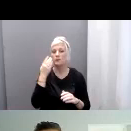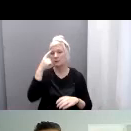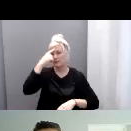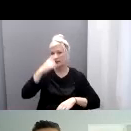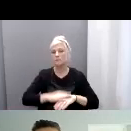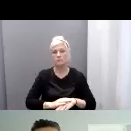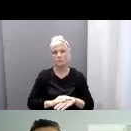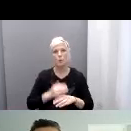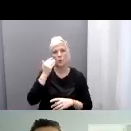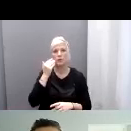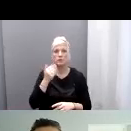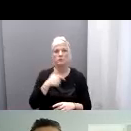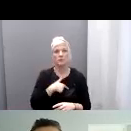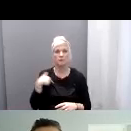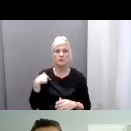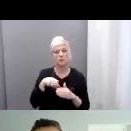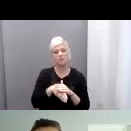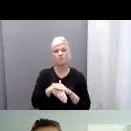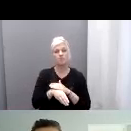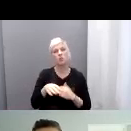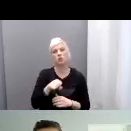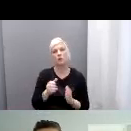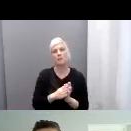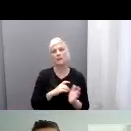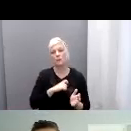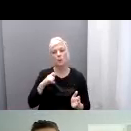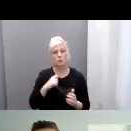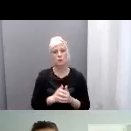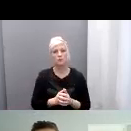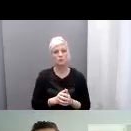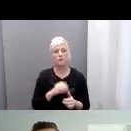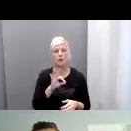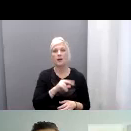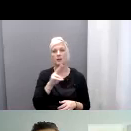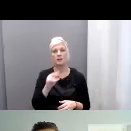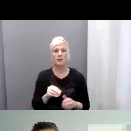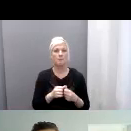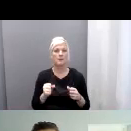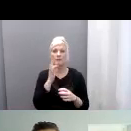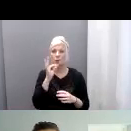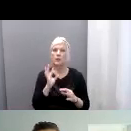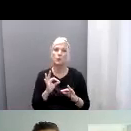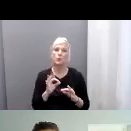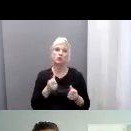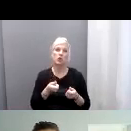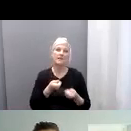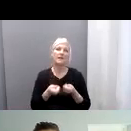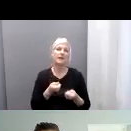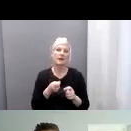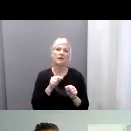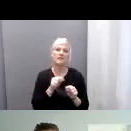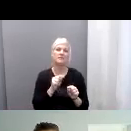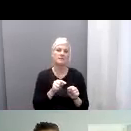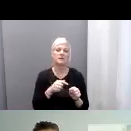oss i det fortsatta arbetet. Och just frågan om hur det här ska regleras är någonting som